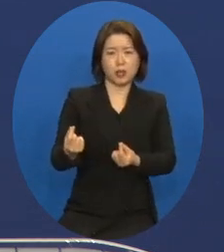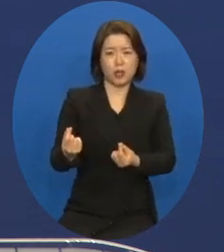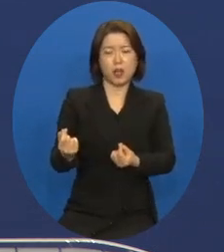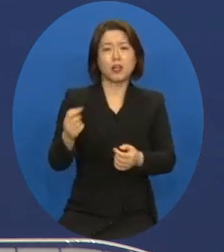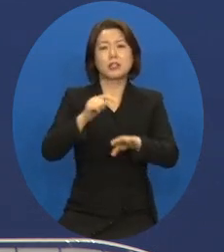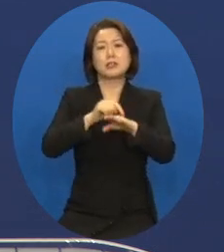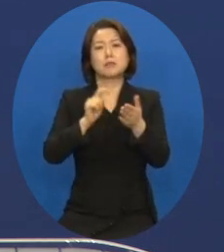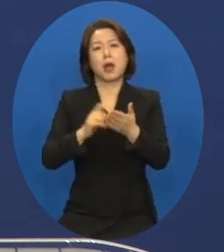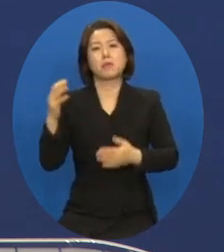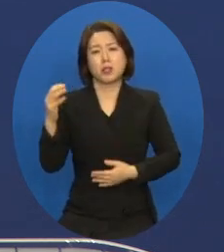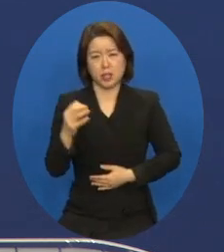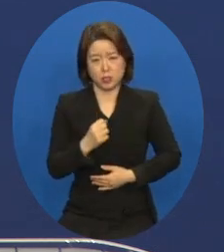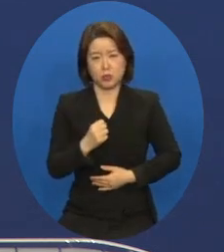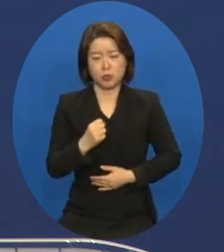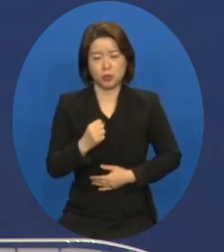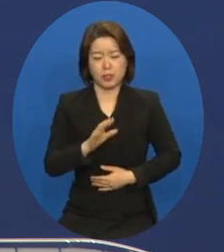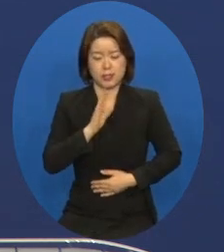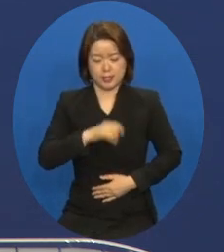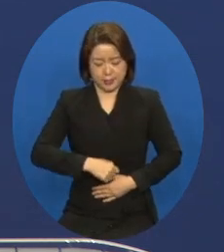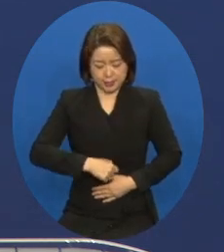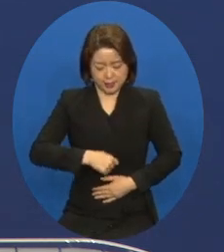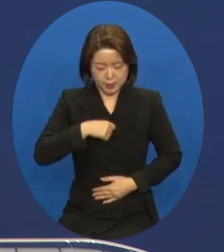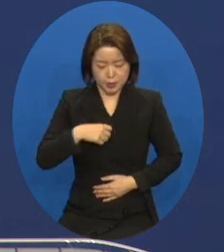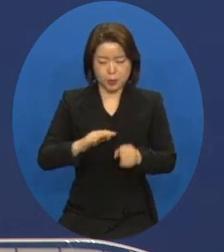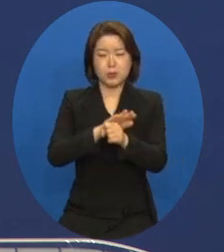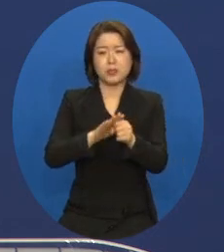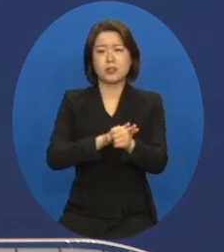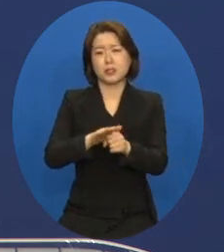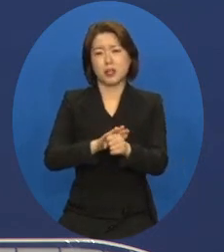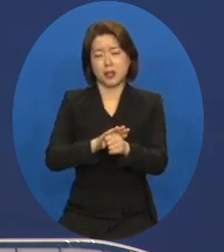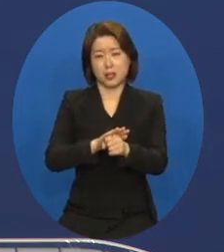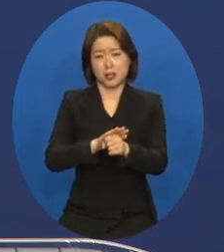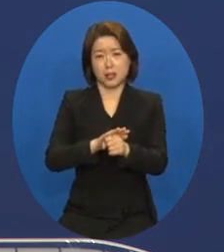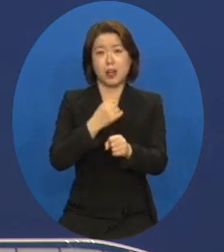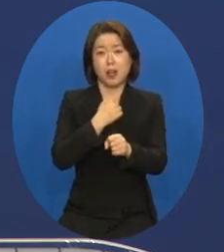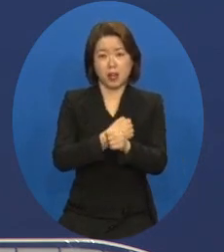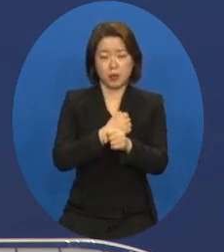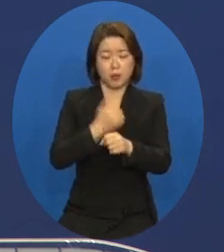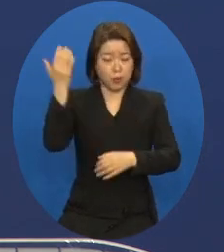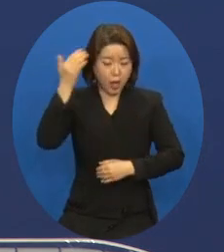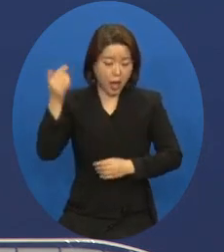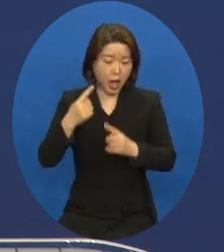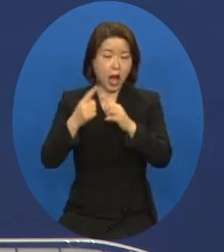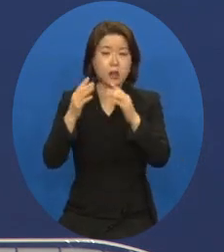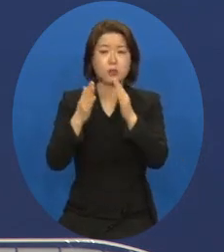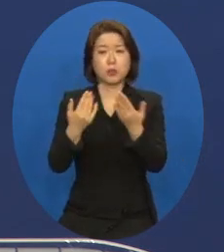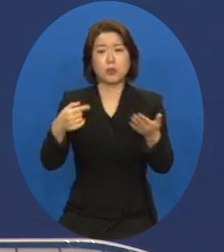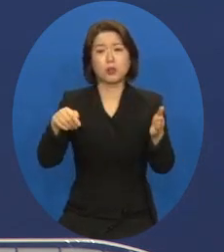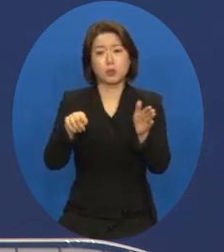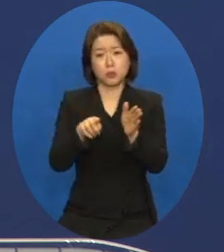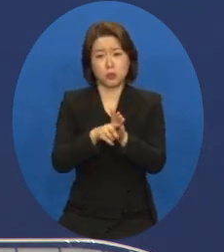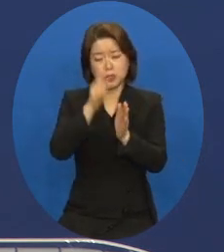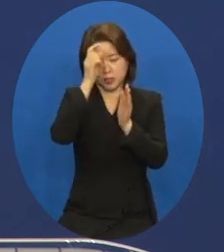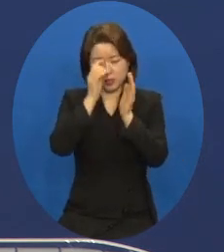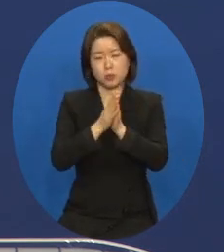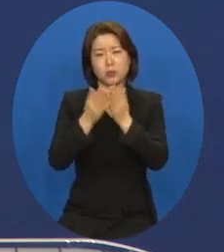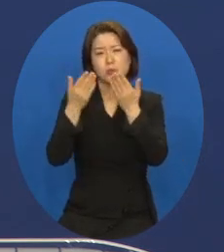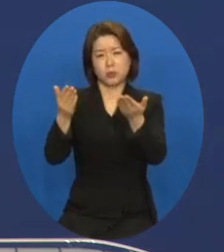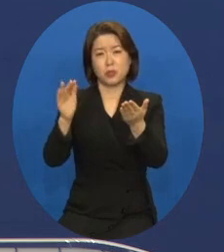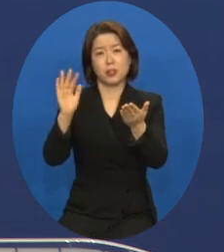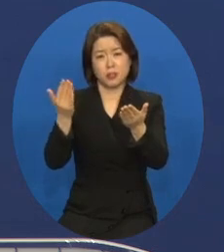가지고 진심으로 사랑 하면서 한국교회를 위해서 기도해야 합니다